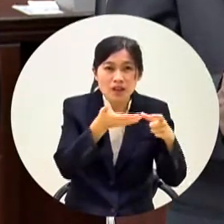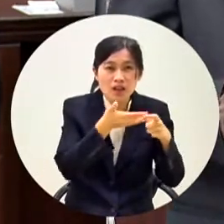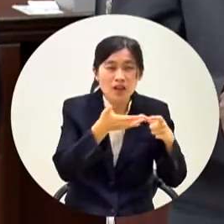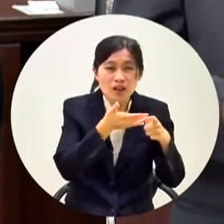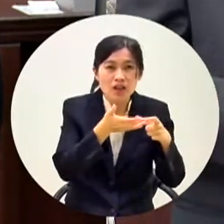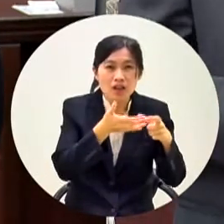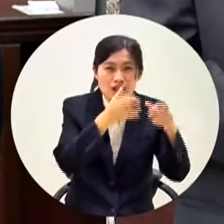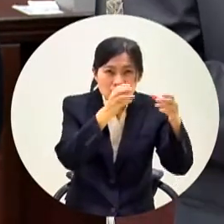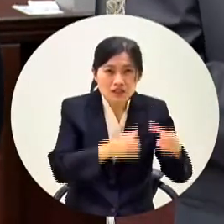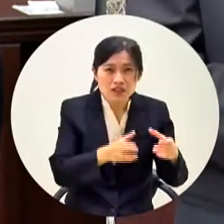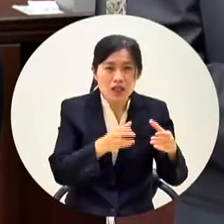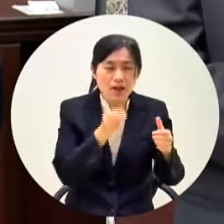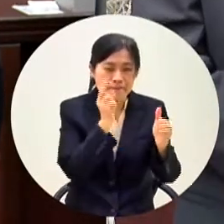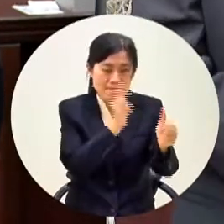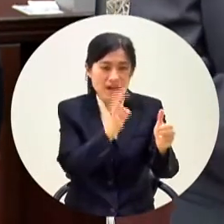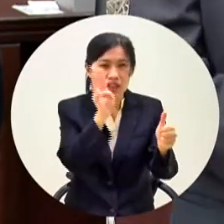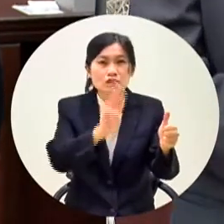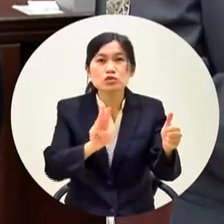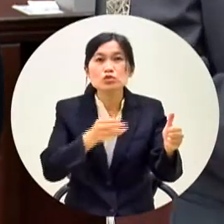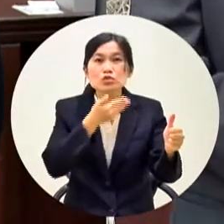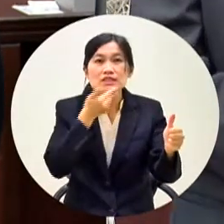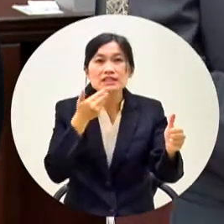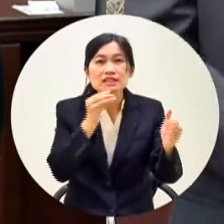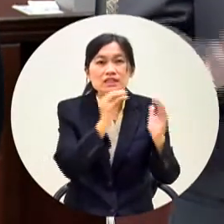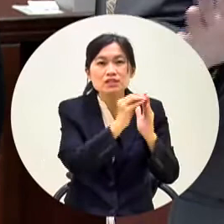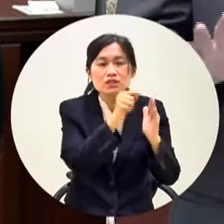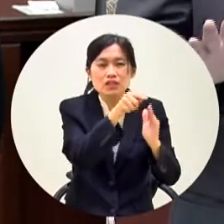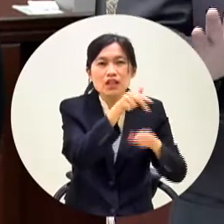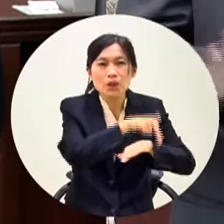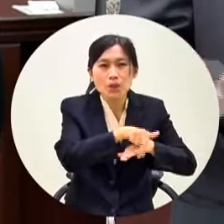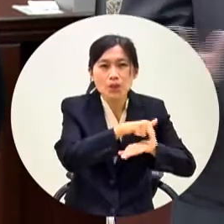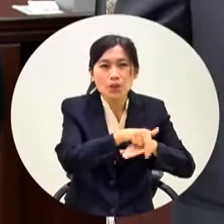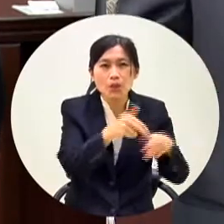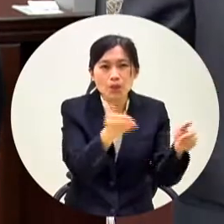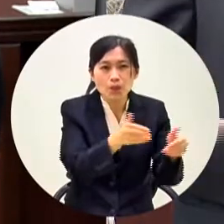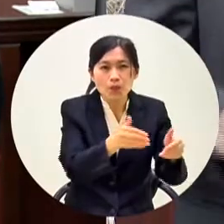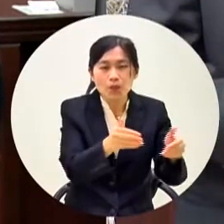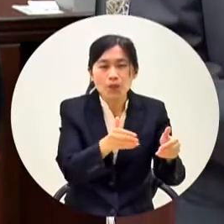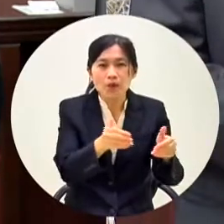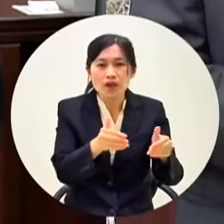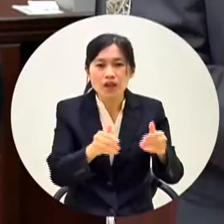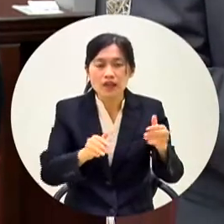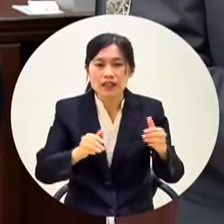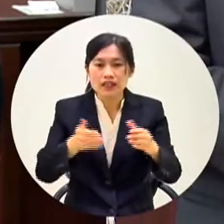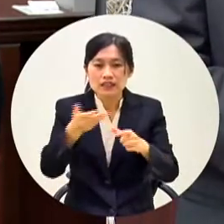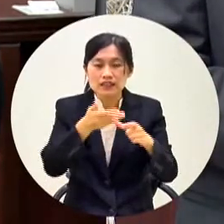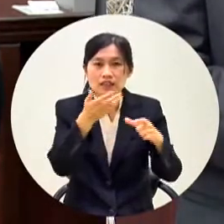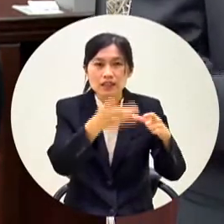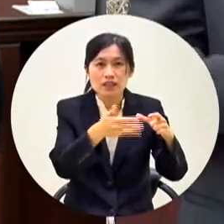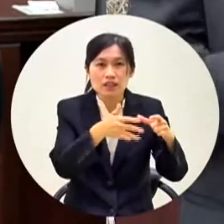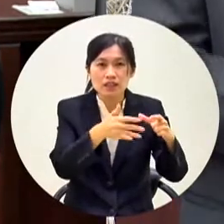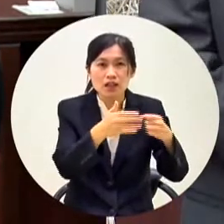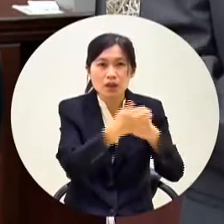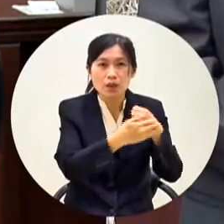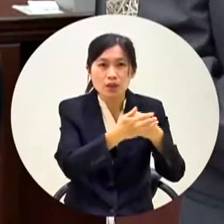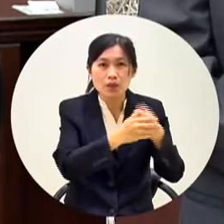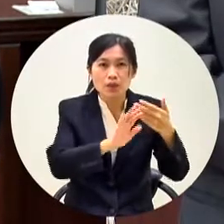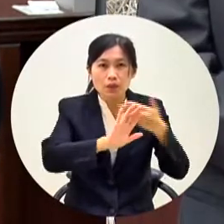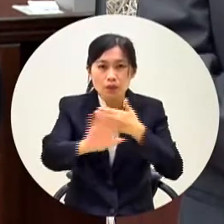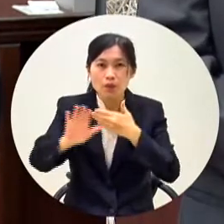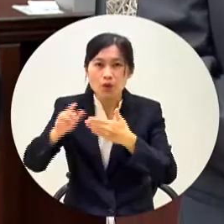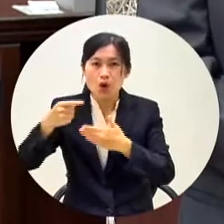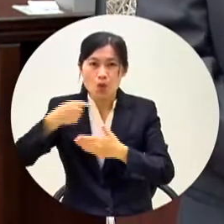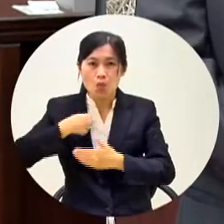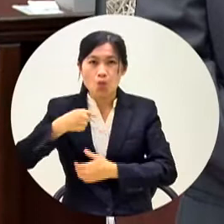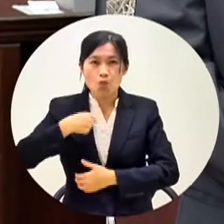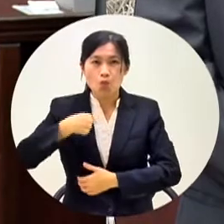由水利局这边来规划设计甲施工。啊，自洪池以外的所有的重划工程，由阮本局来办理。